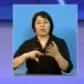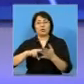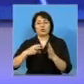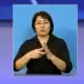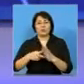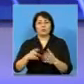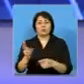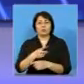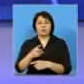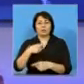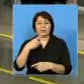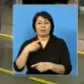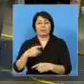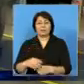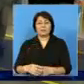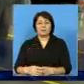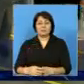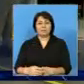келесі бейнематериалда.